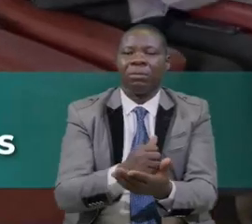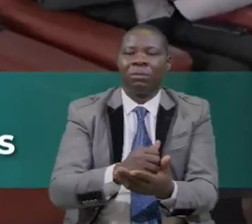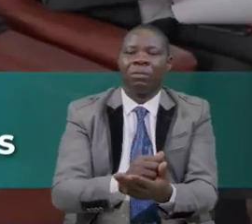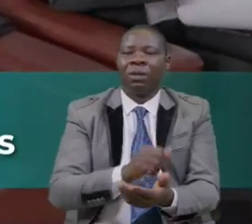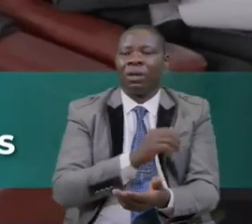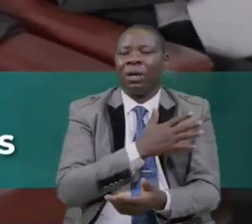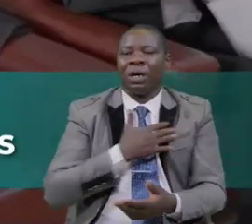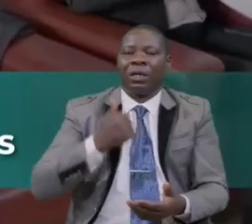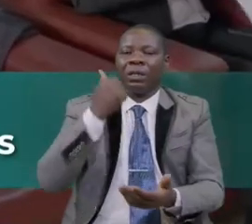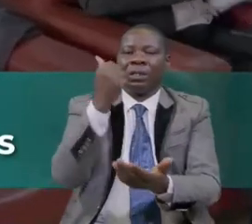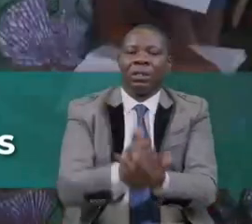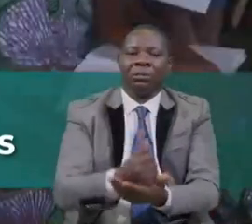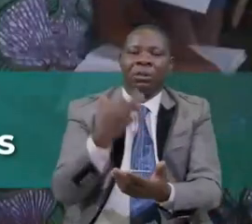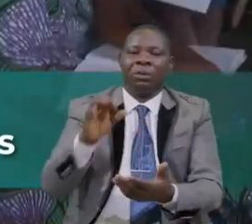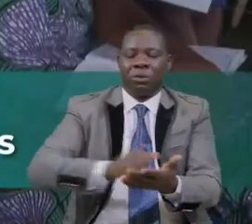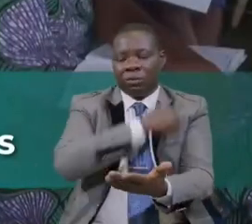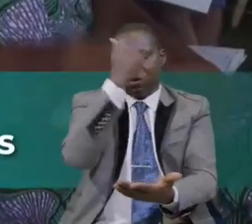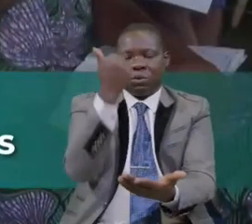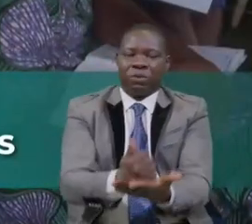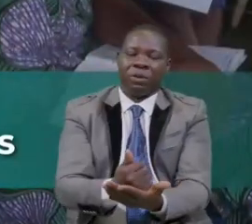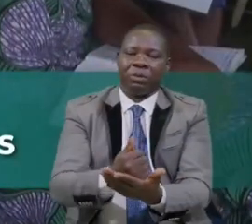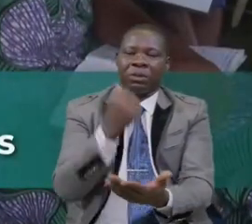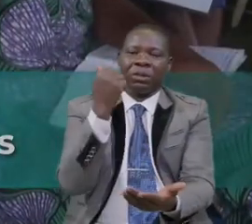Un amen de confirmation.